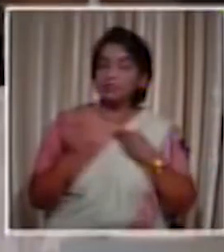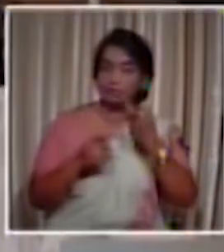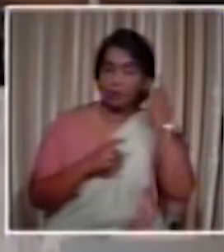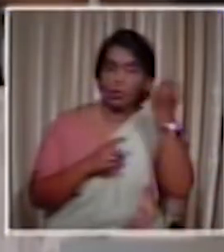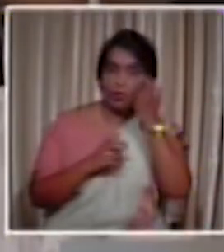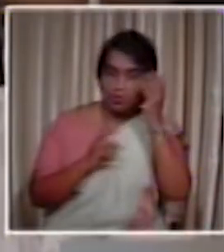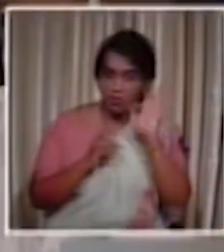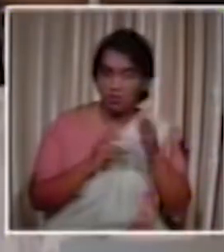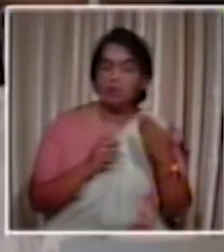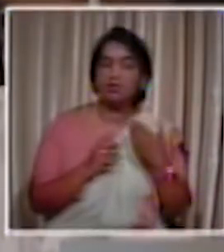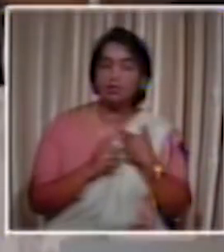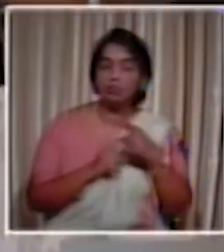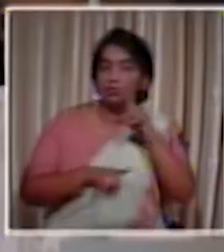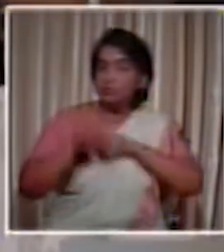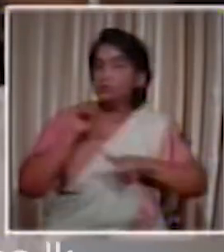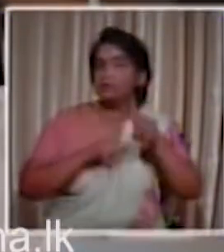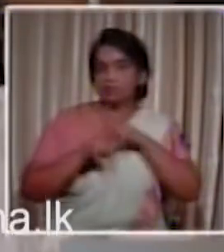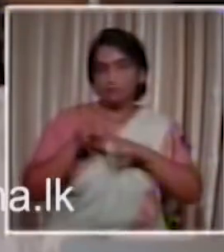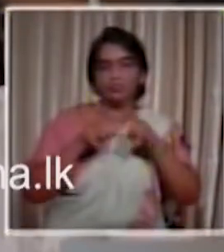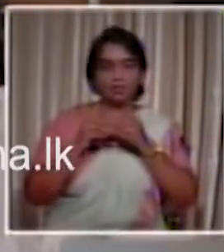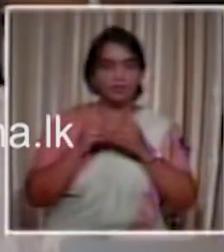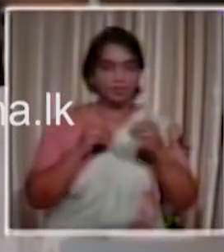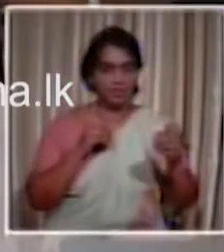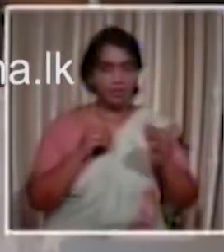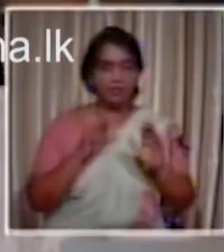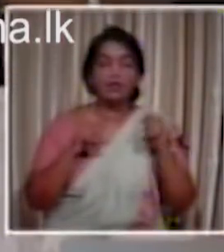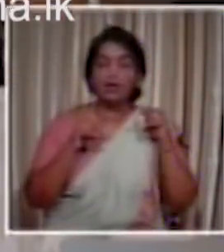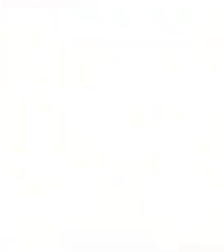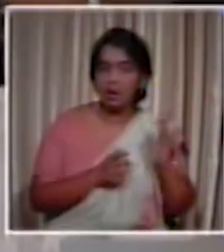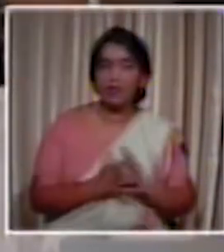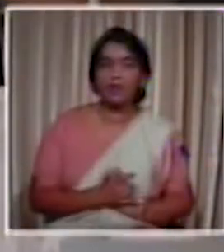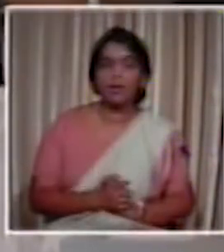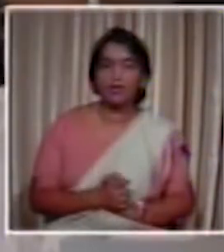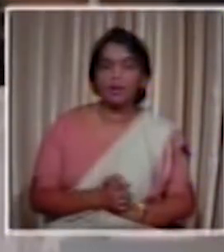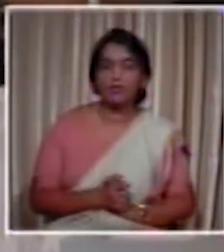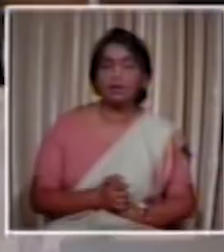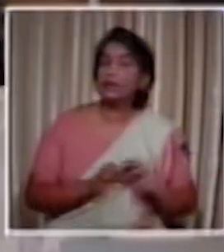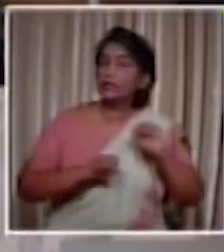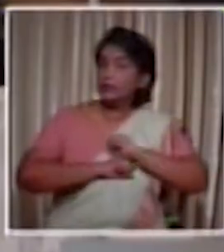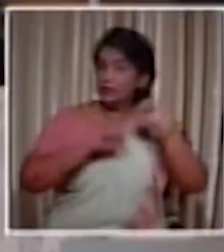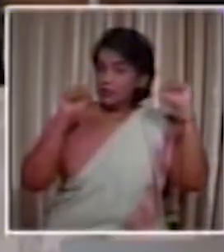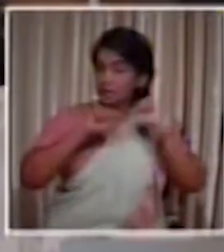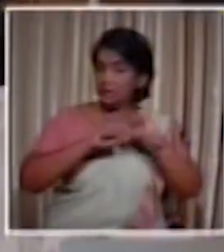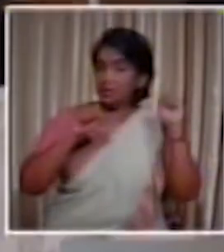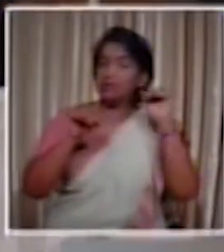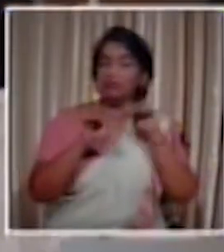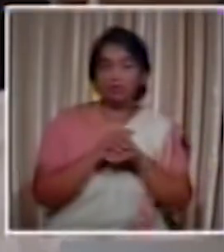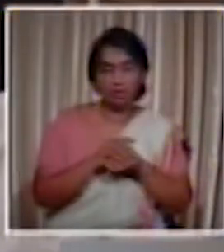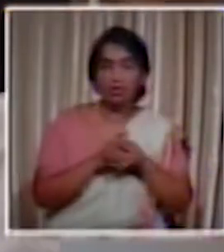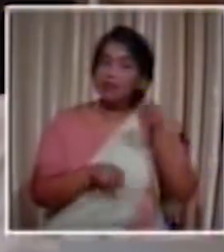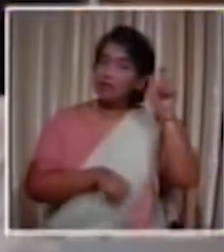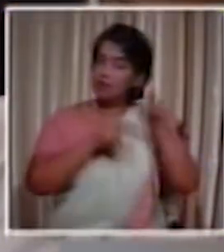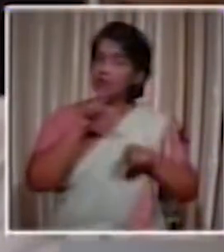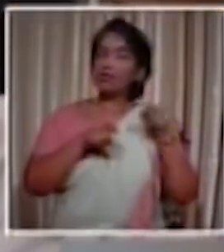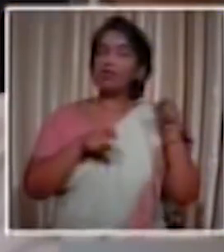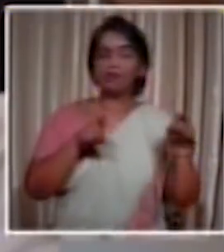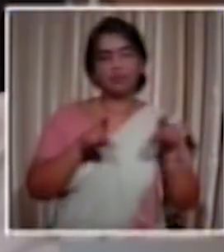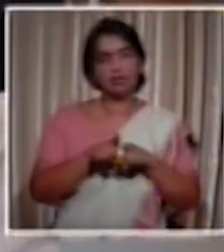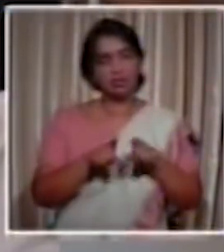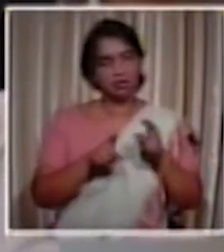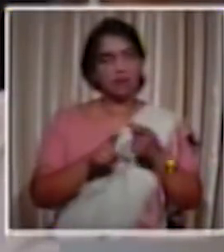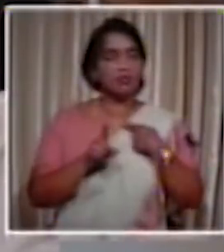යුත්තේ සාකච්ඡා මාර්ගයෙන්. අර කාලු මොහොතේ ව්‍යෝත්තාවයේ නිරත කණ්ඩායම වෙනටත්